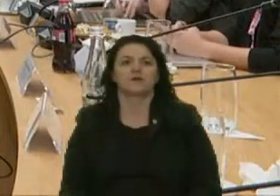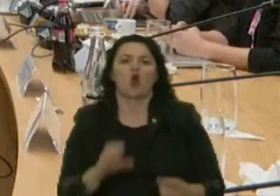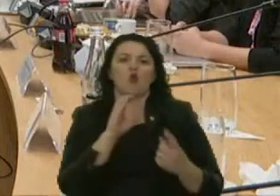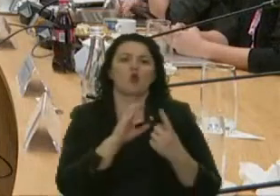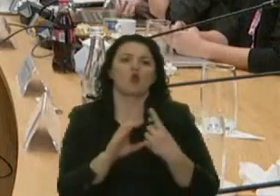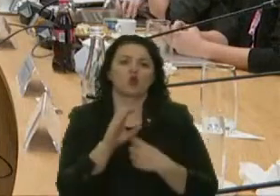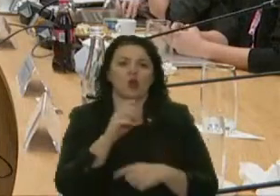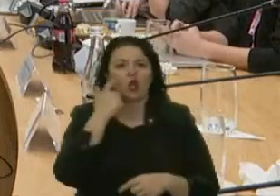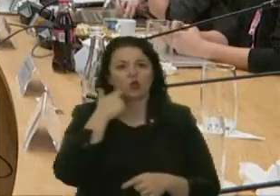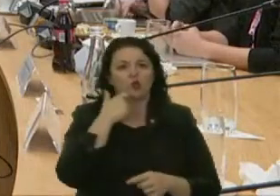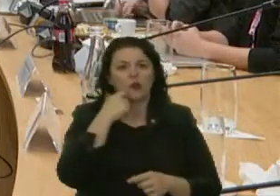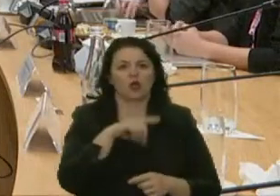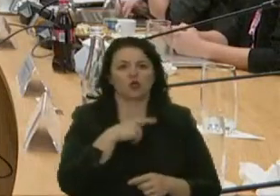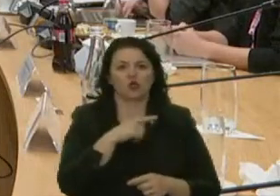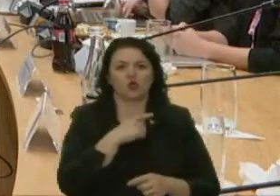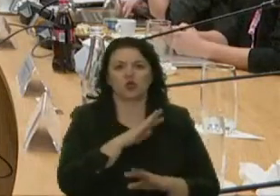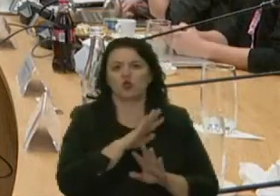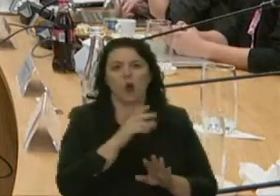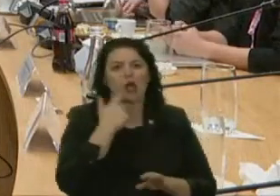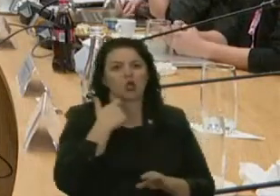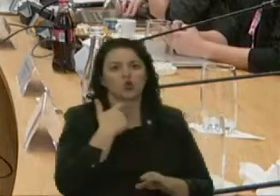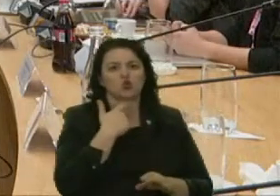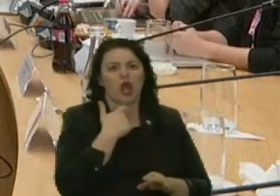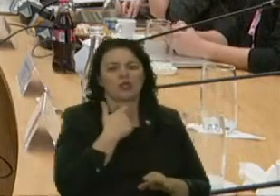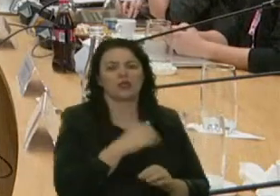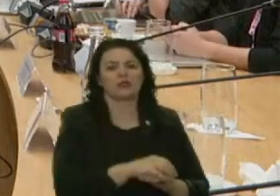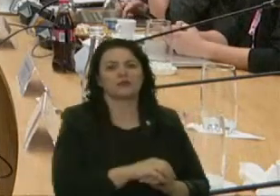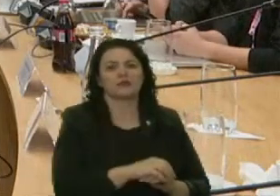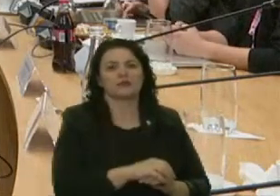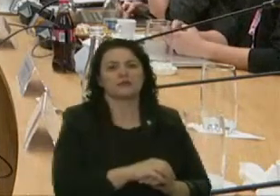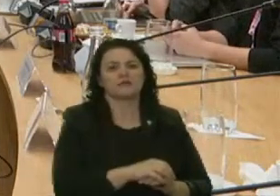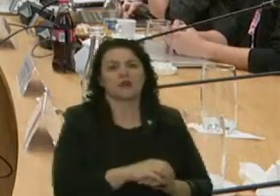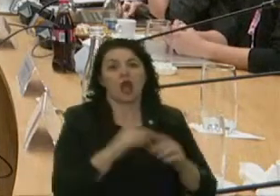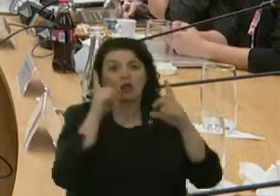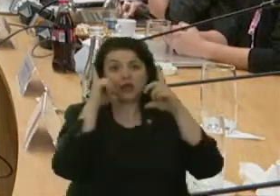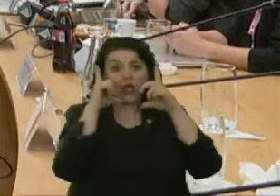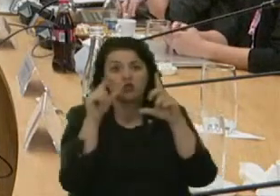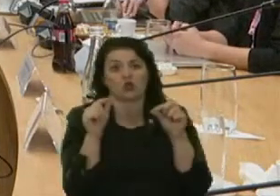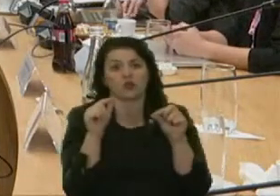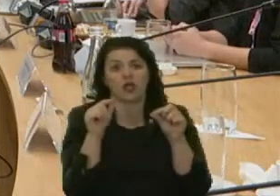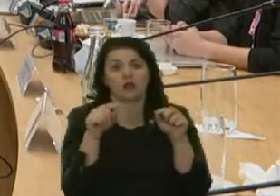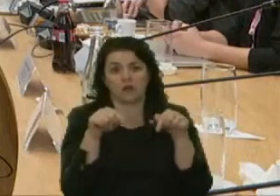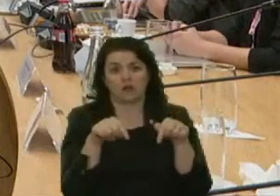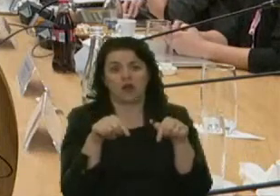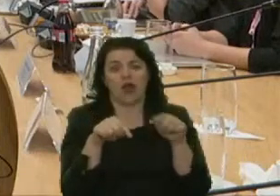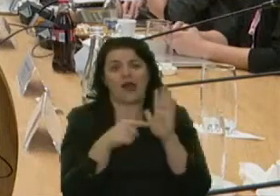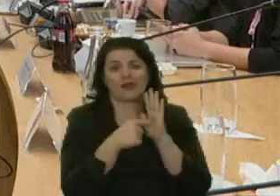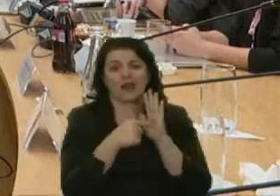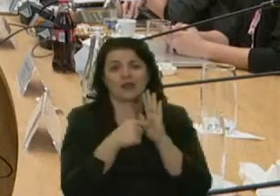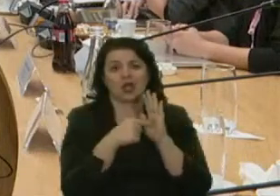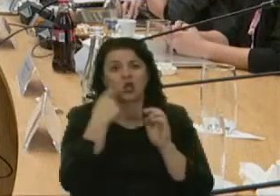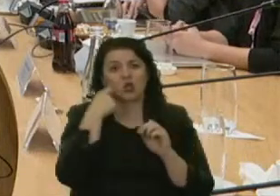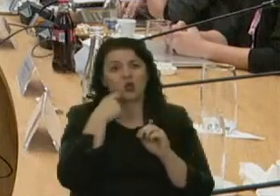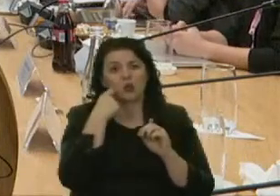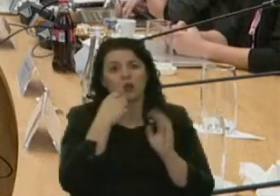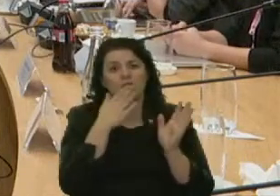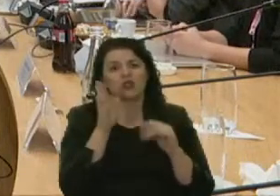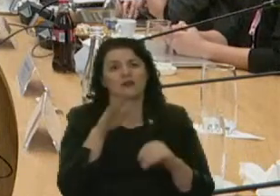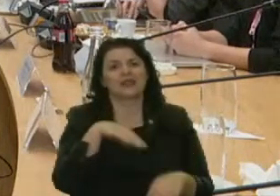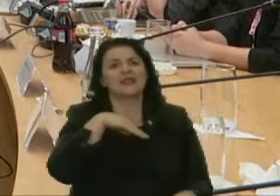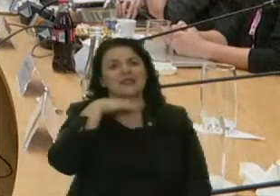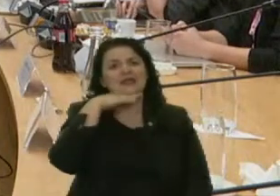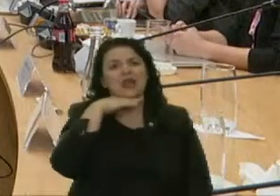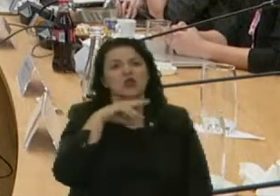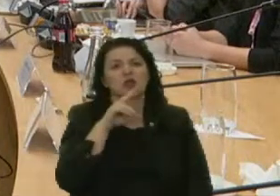clujeni sunt și ei doar clujeni țin să reamintesc rezultate ale unor ponduri recente care arată că clujenii încep să se sature